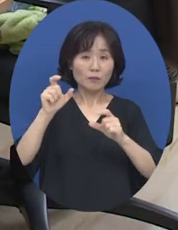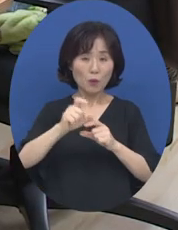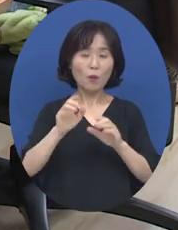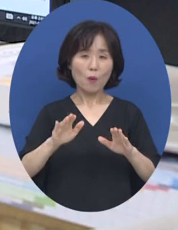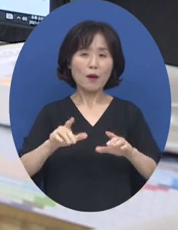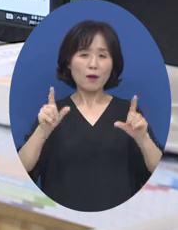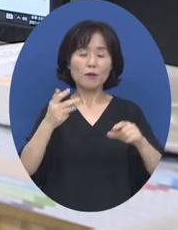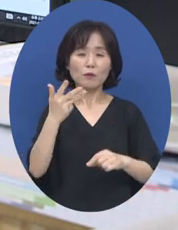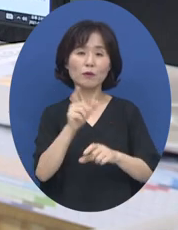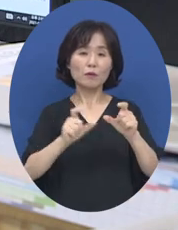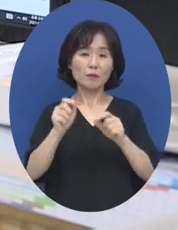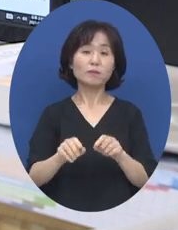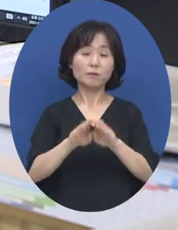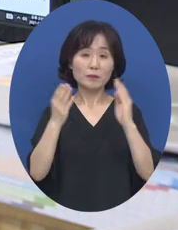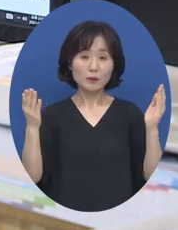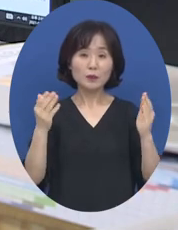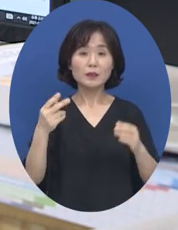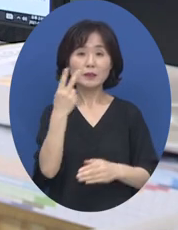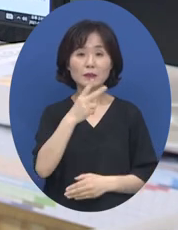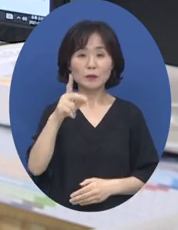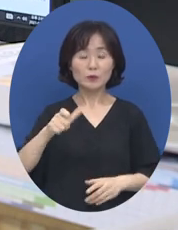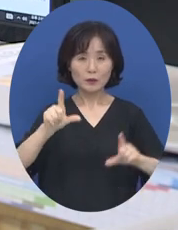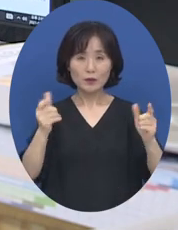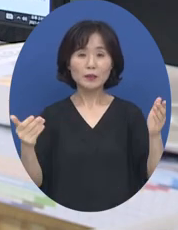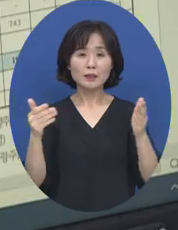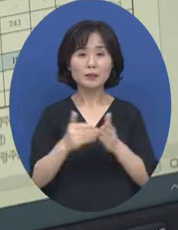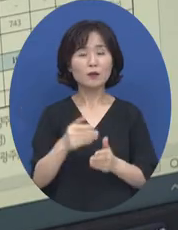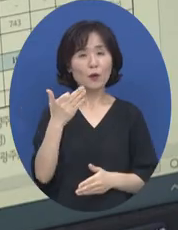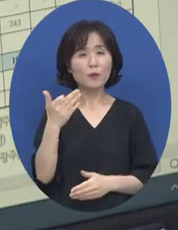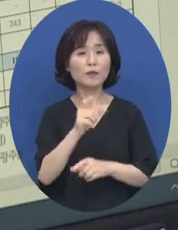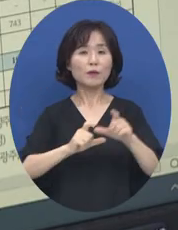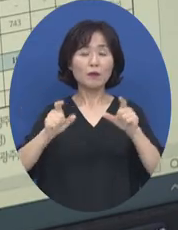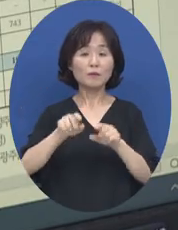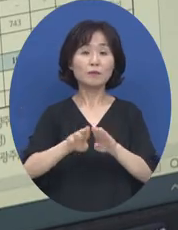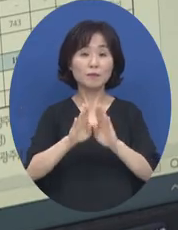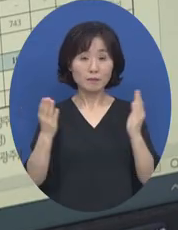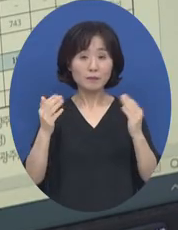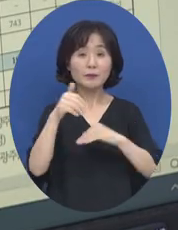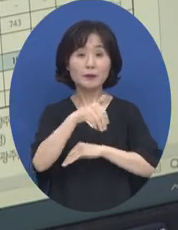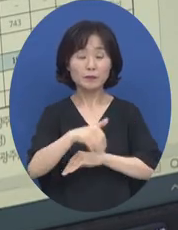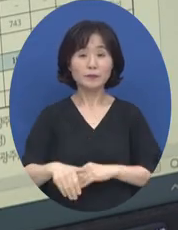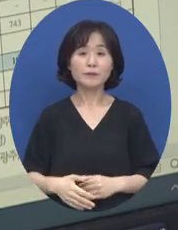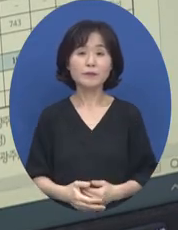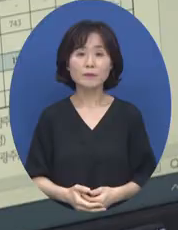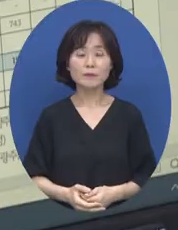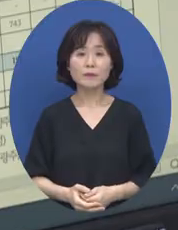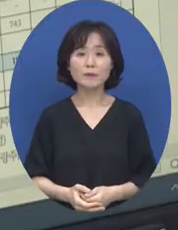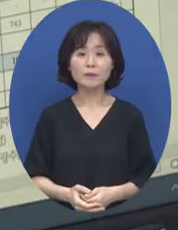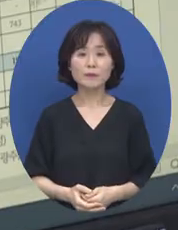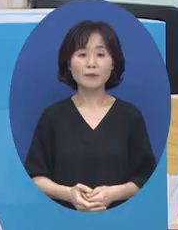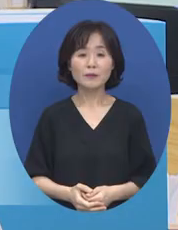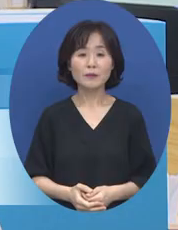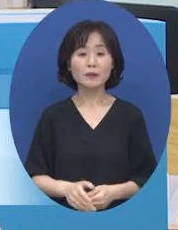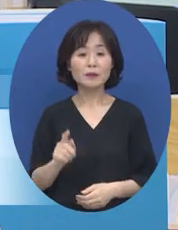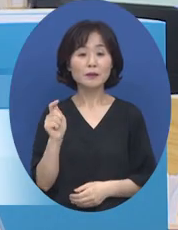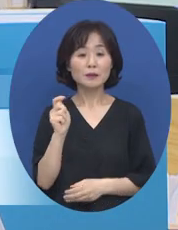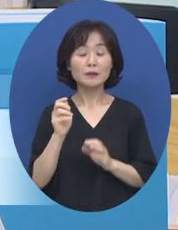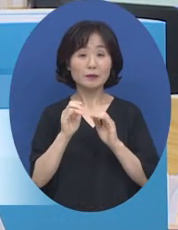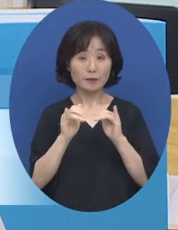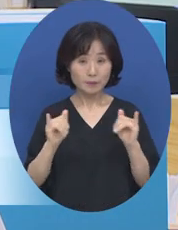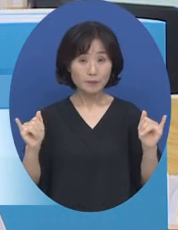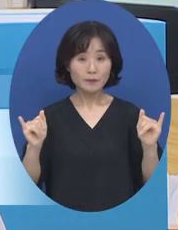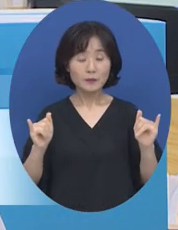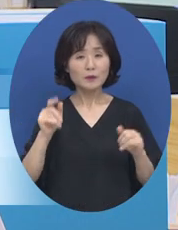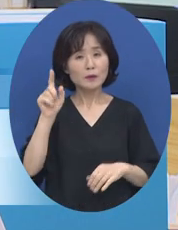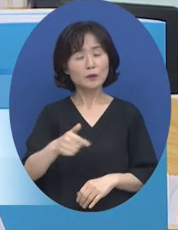문을 열고 오는 2025년까지 19곳을 추가로 건립하겠다는 구상입니다. 택시 운수 종사자들이